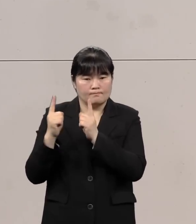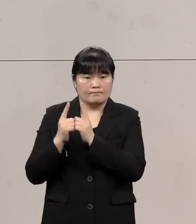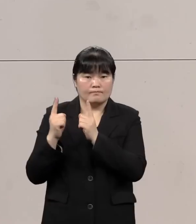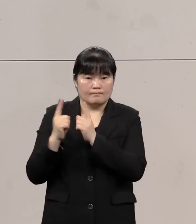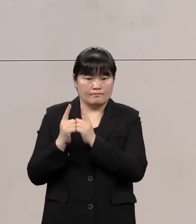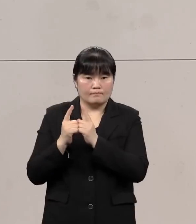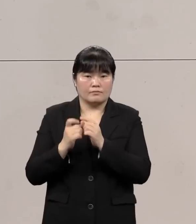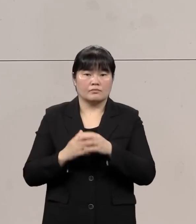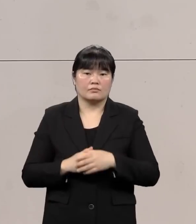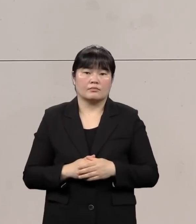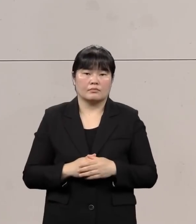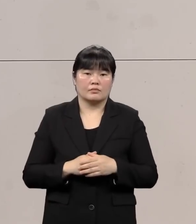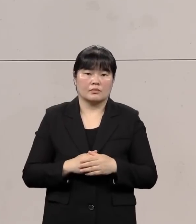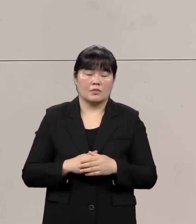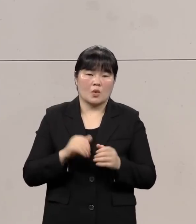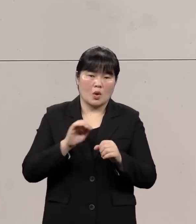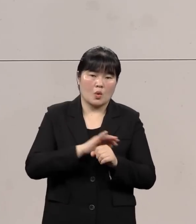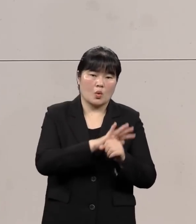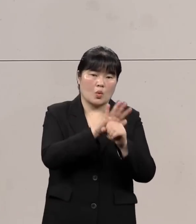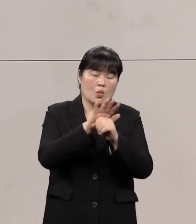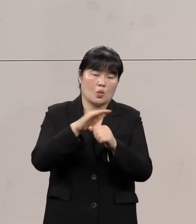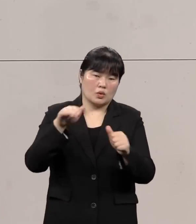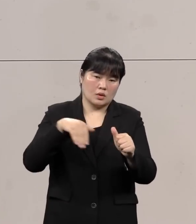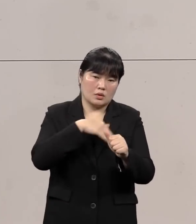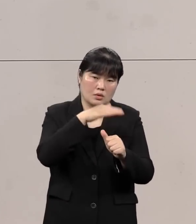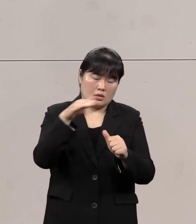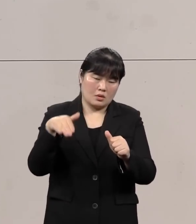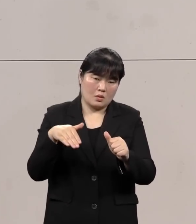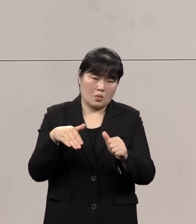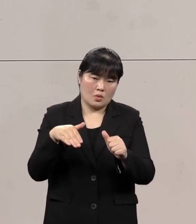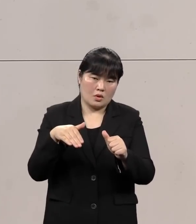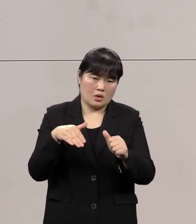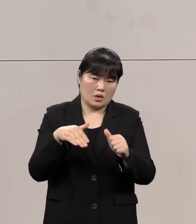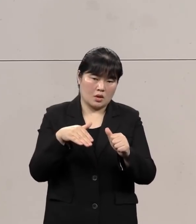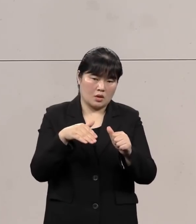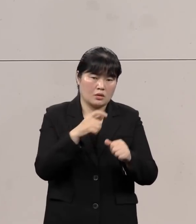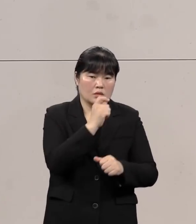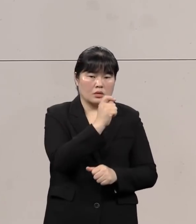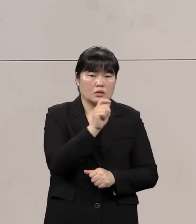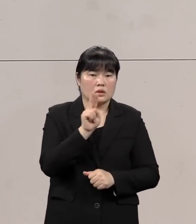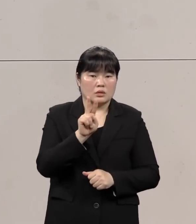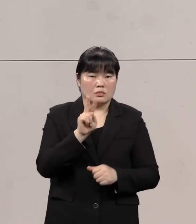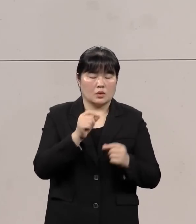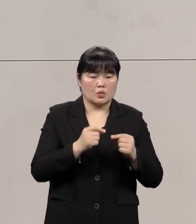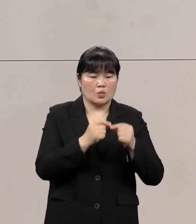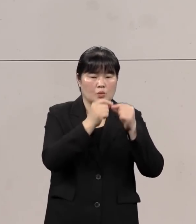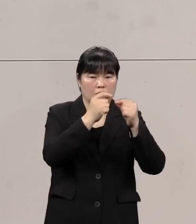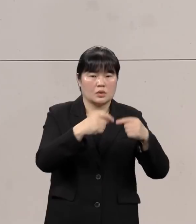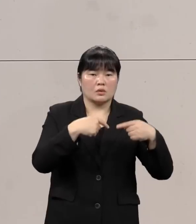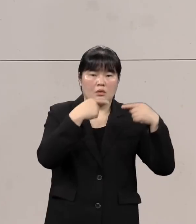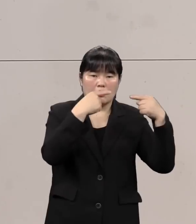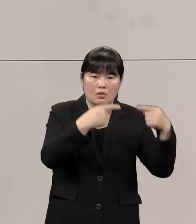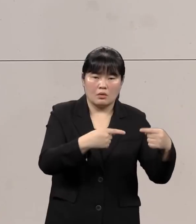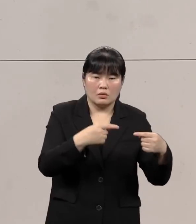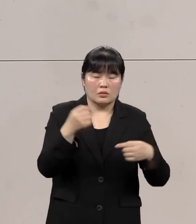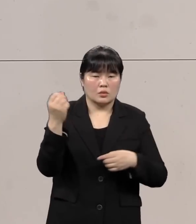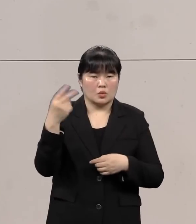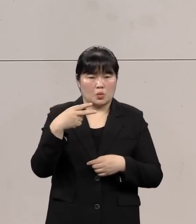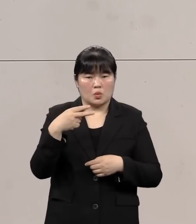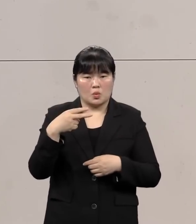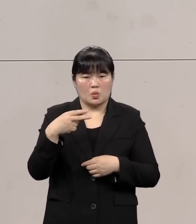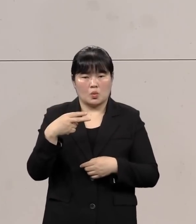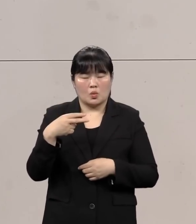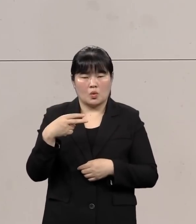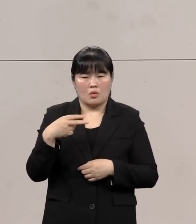갑자기 닥친에게서 벗어나고자 물리적인 임시방편을 찾을 수는 있지만 차츰 회복되어 가는